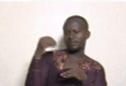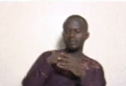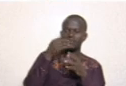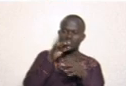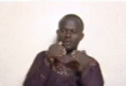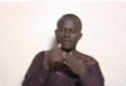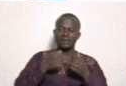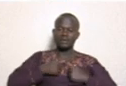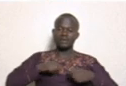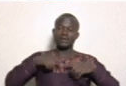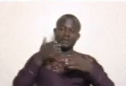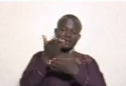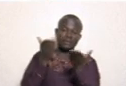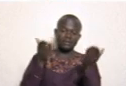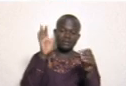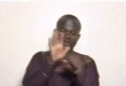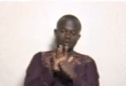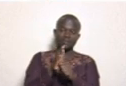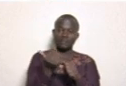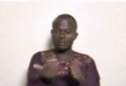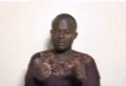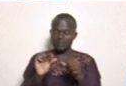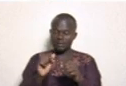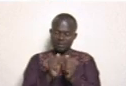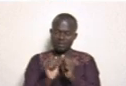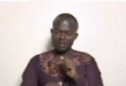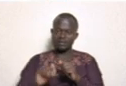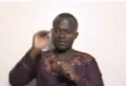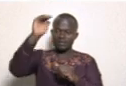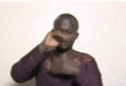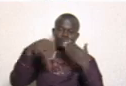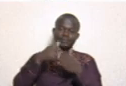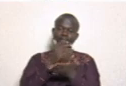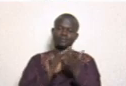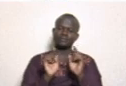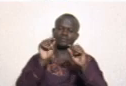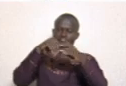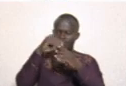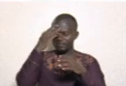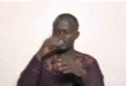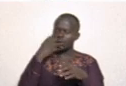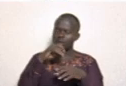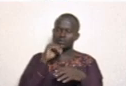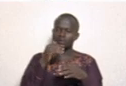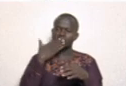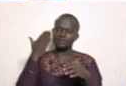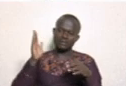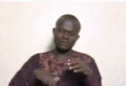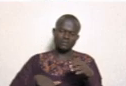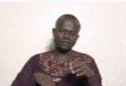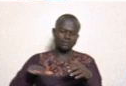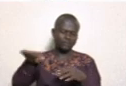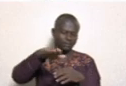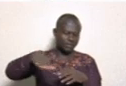twaganiraga n'Abanyarwanda bahatuye batubwira ati akenshi aha ngaha abana bato n'abantu bakuze usanga hari aho bajyanwa kugira ngo ubushyuhe butabamerera nabi. Aho